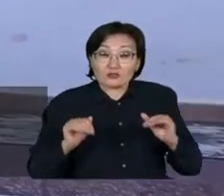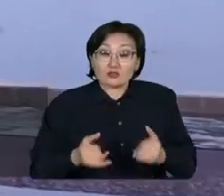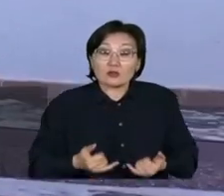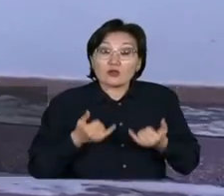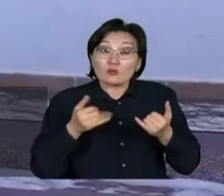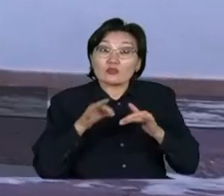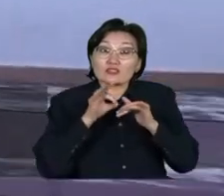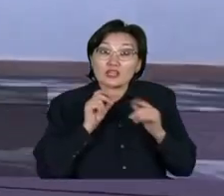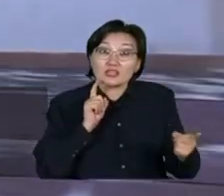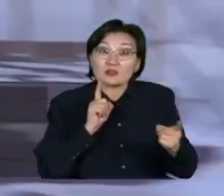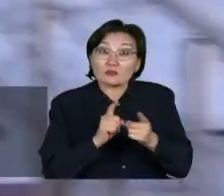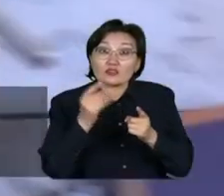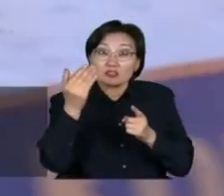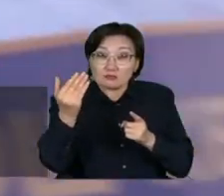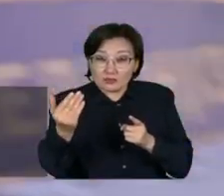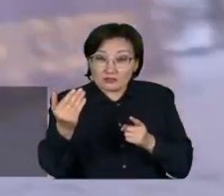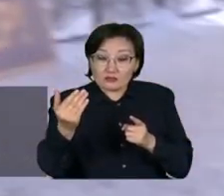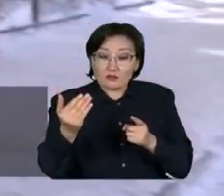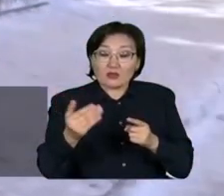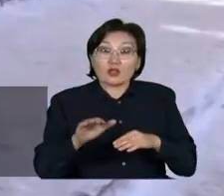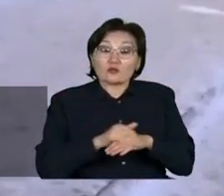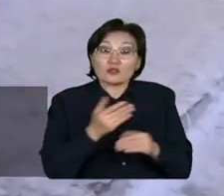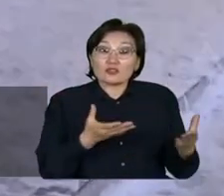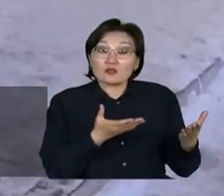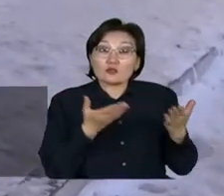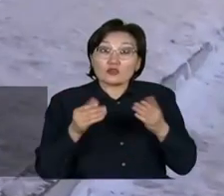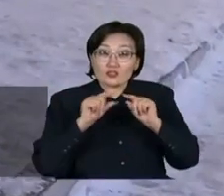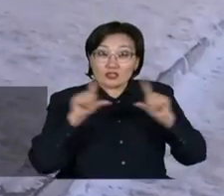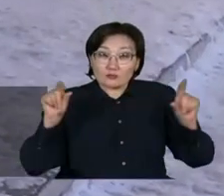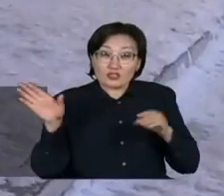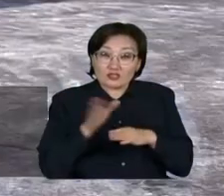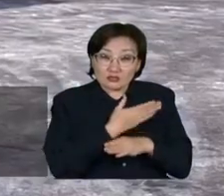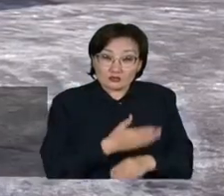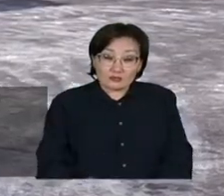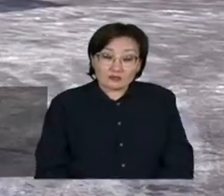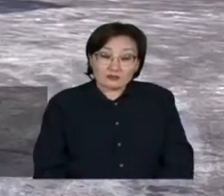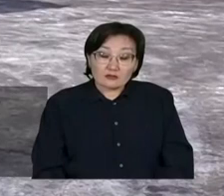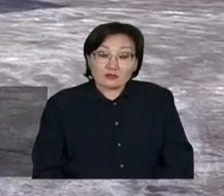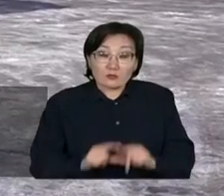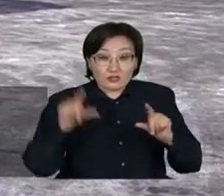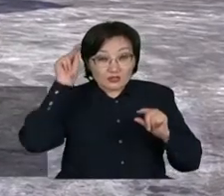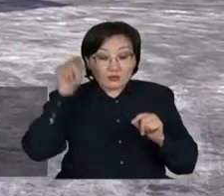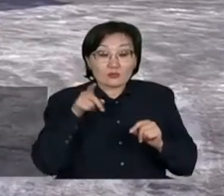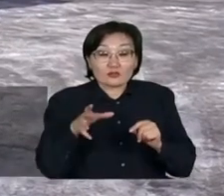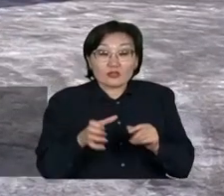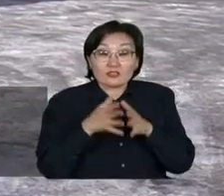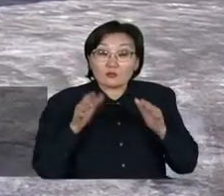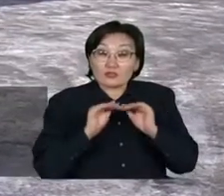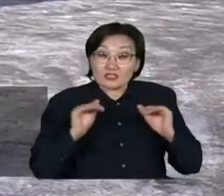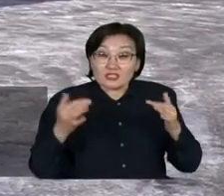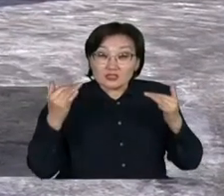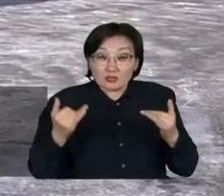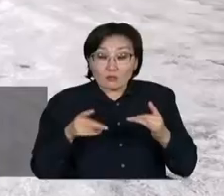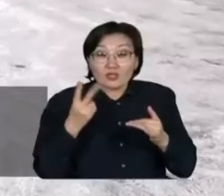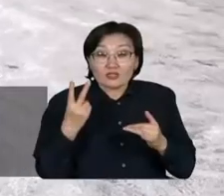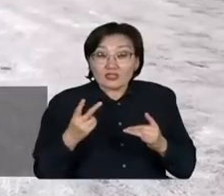қарсы алатын маңдайшадағы қош келдіңіздер жазуы да алынып тасталынған. Оқу ордасының 1500-ден аса баласы қазір